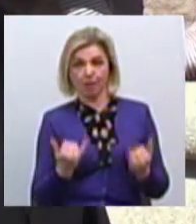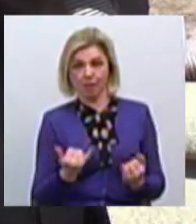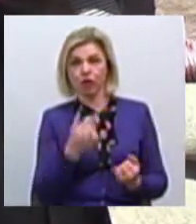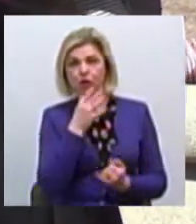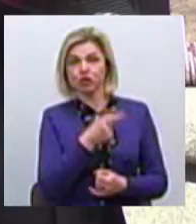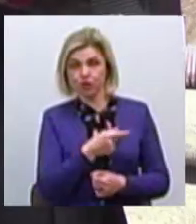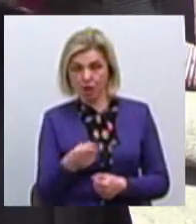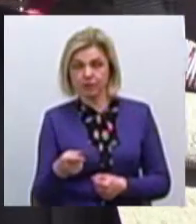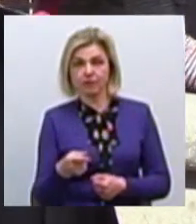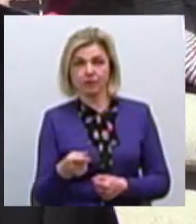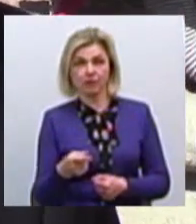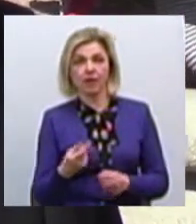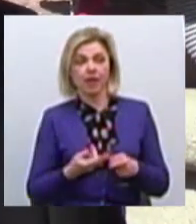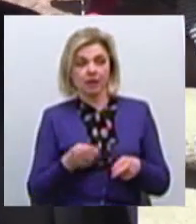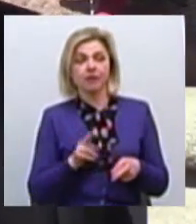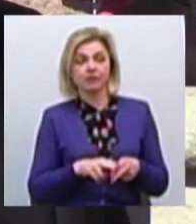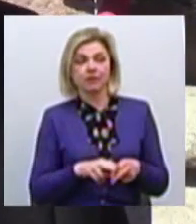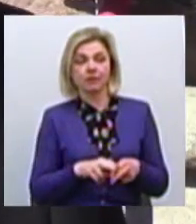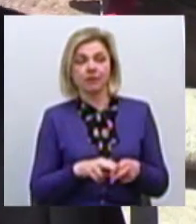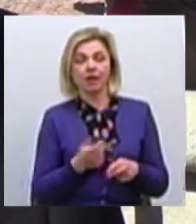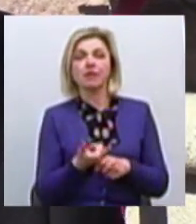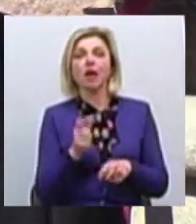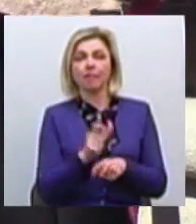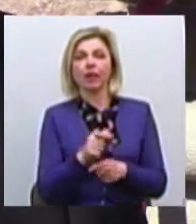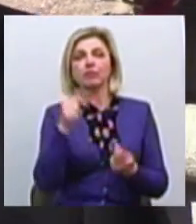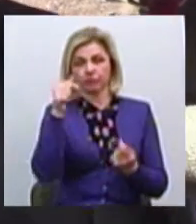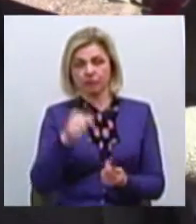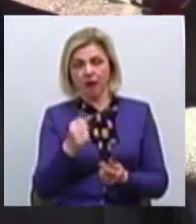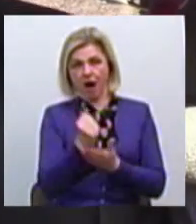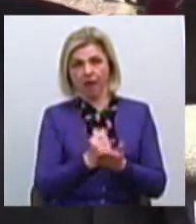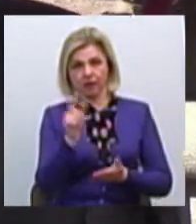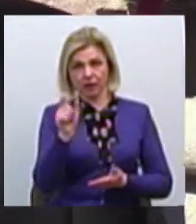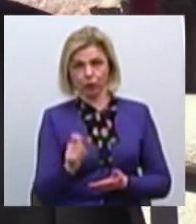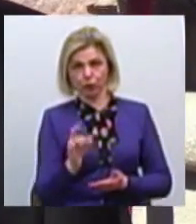час це найбільш здатна кандидатура.